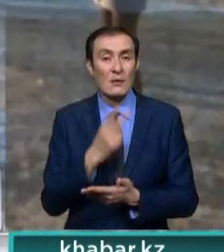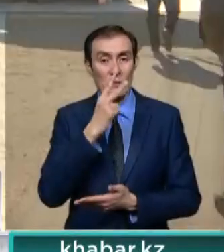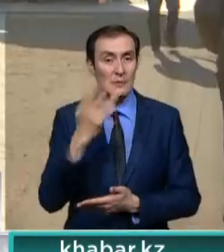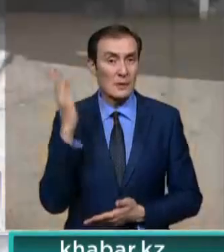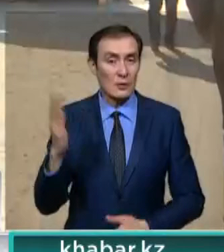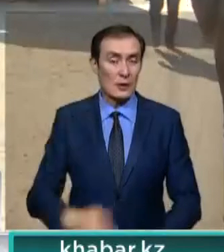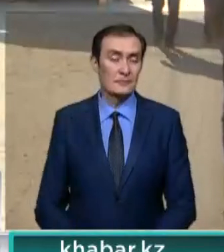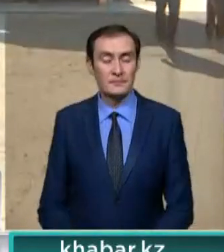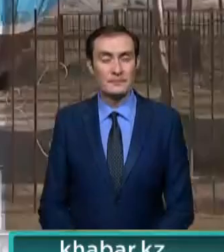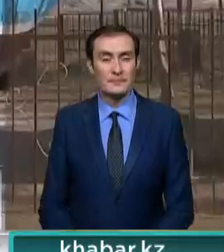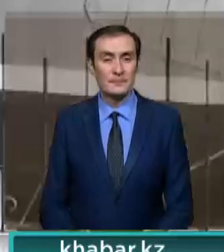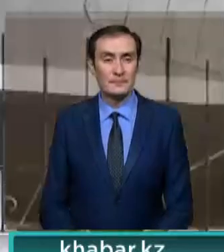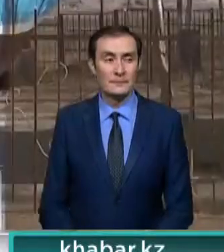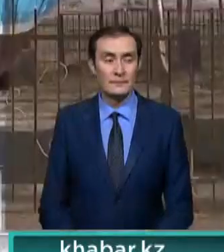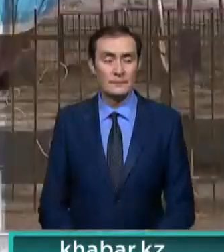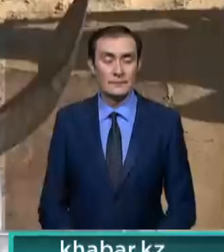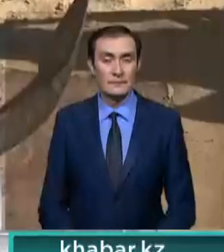спиной.